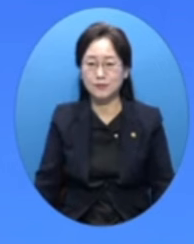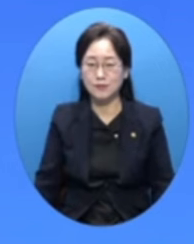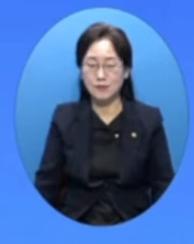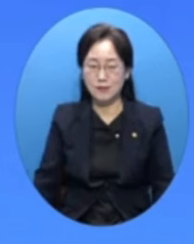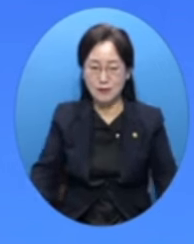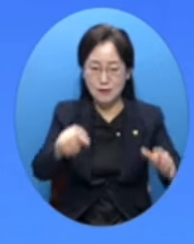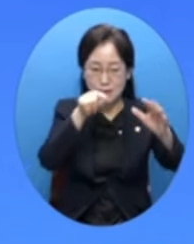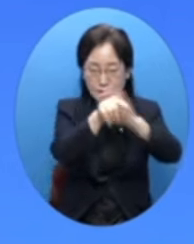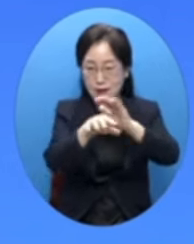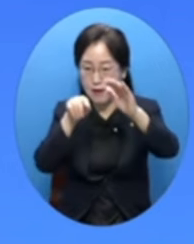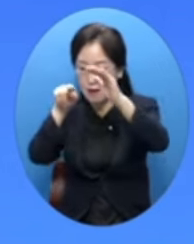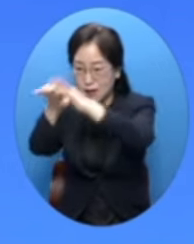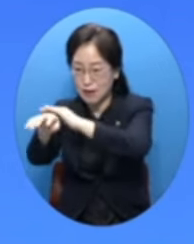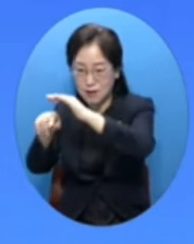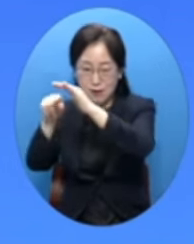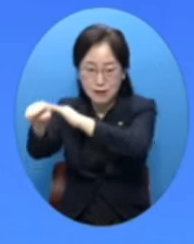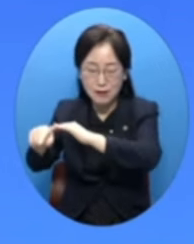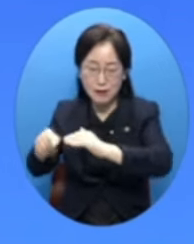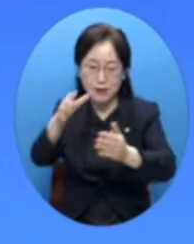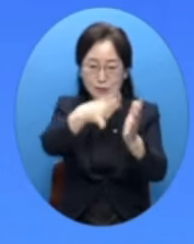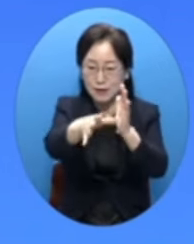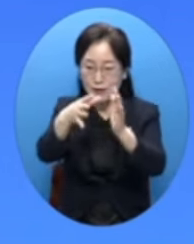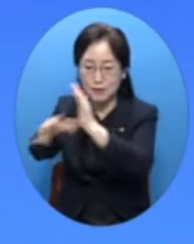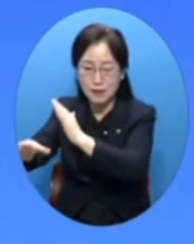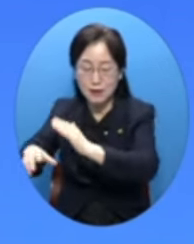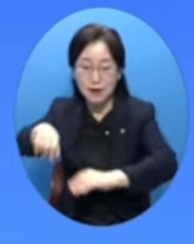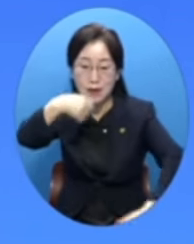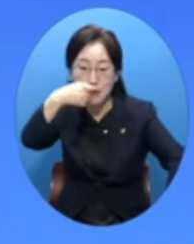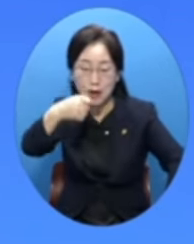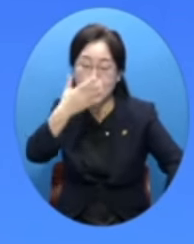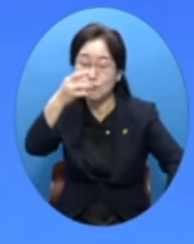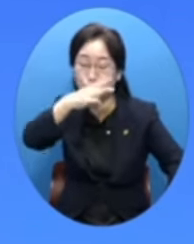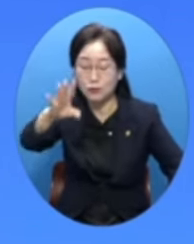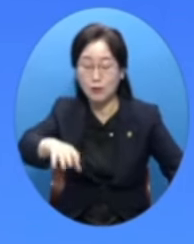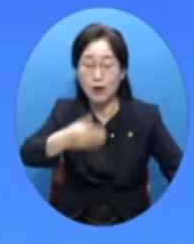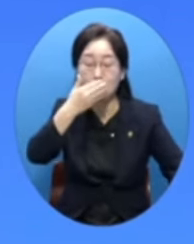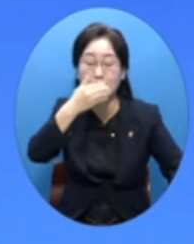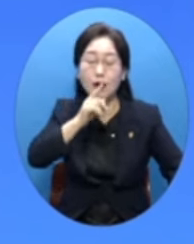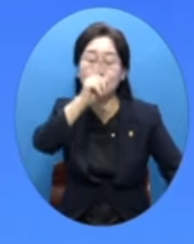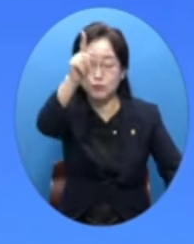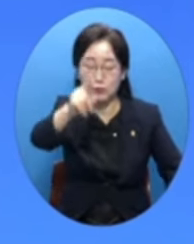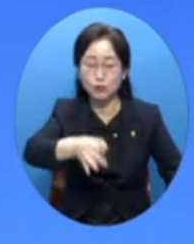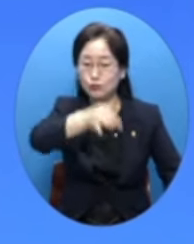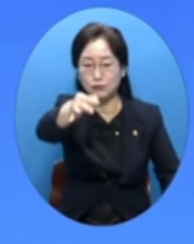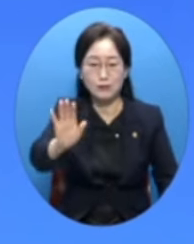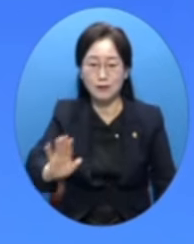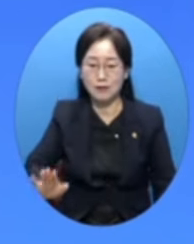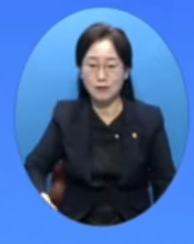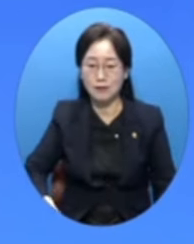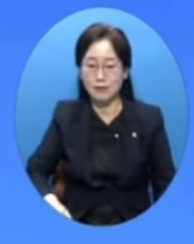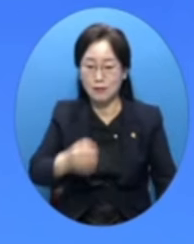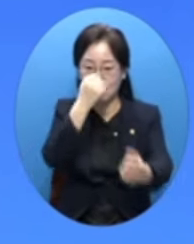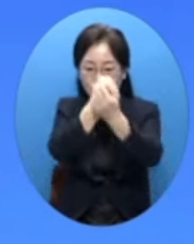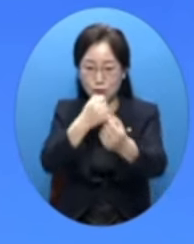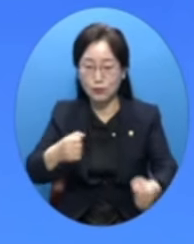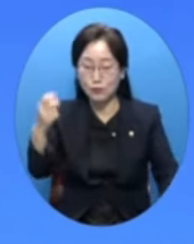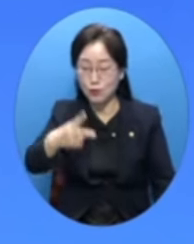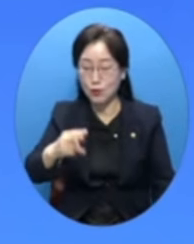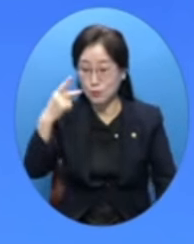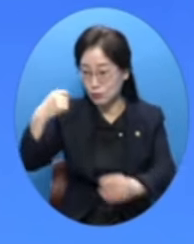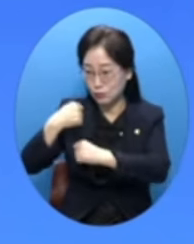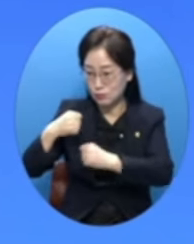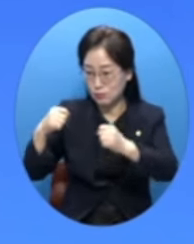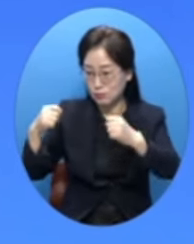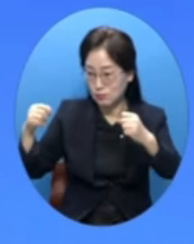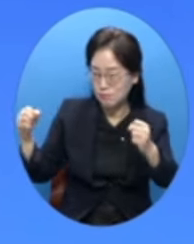여기저기 가서 문제를 일으키고 아무 식당이나 들어가서 음식을 마음대로 먹고 돈을 주지 않고 나오고 미군들을 만나면